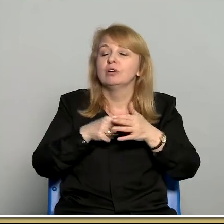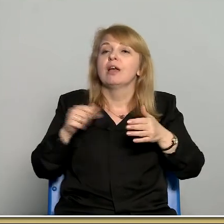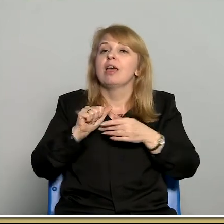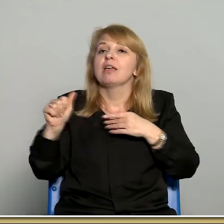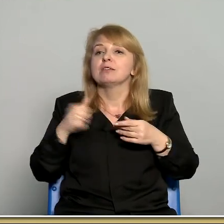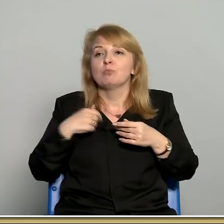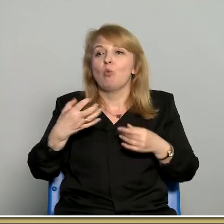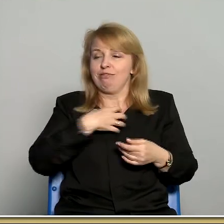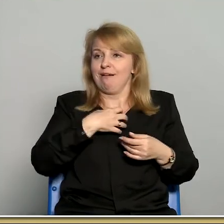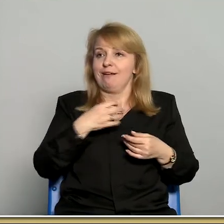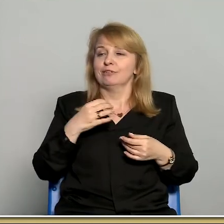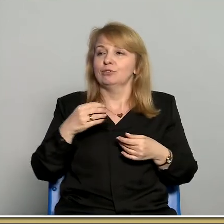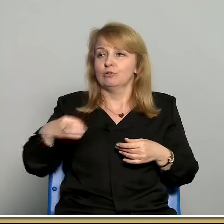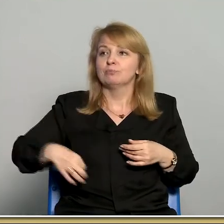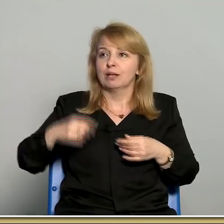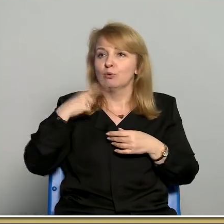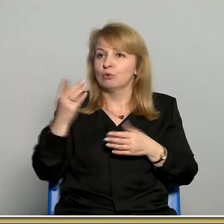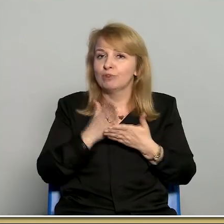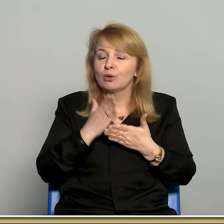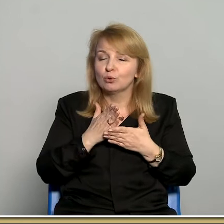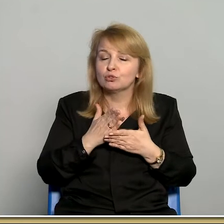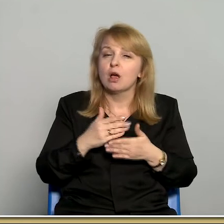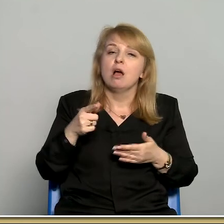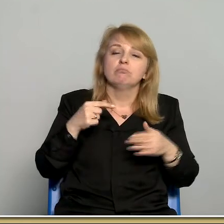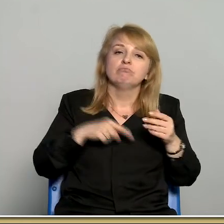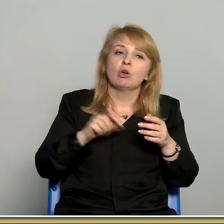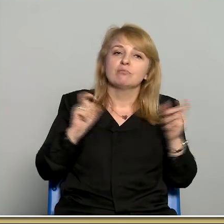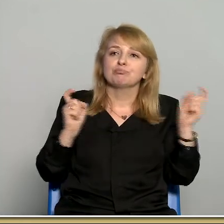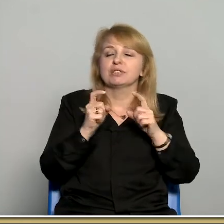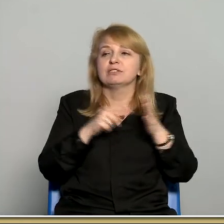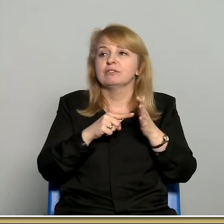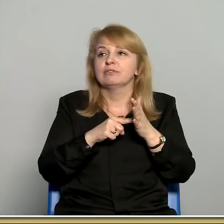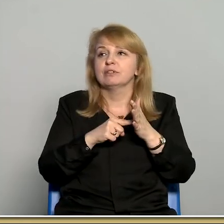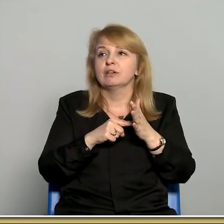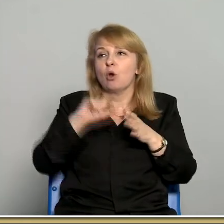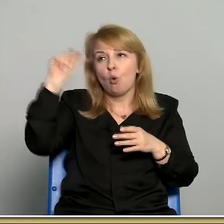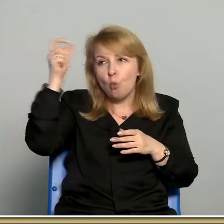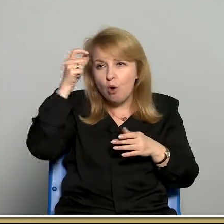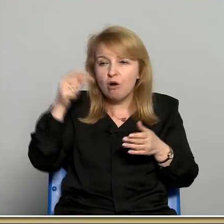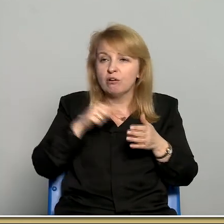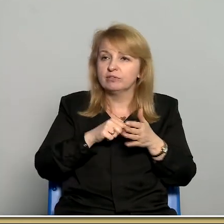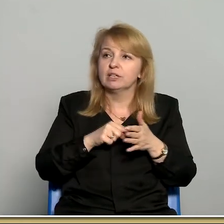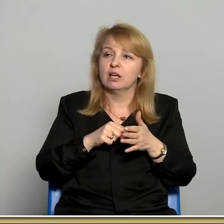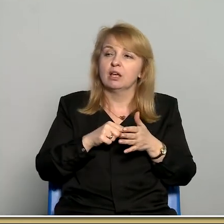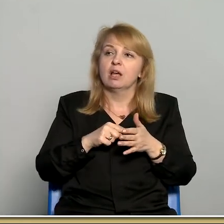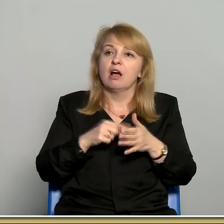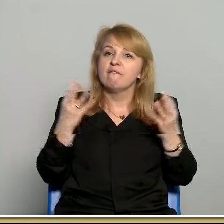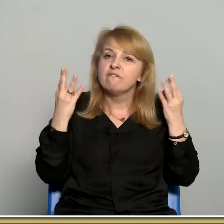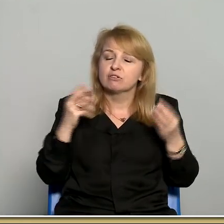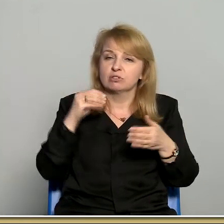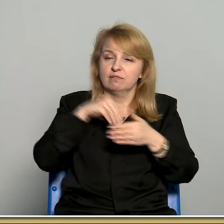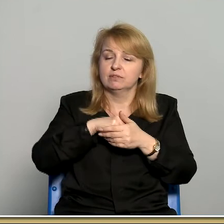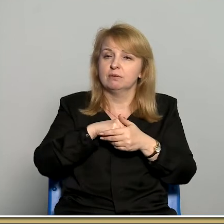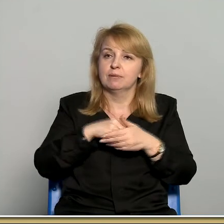o czym mówiła Pani Dyrektor. Wbrew tym twierdzeniom, Szanowni Państwo, jedną z głównych osi priorytetowych tego